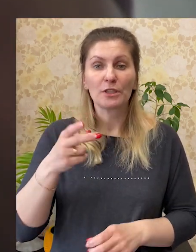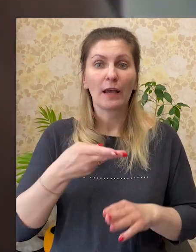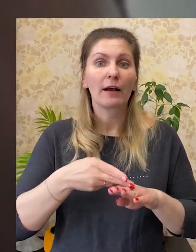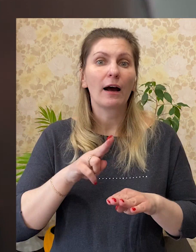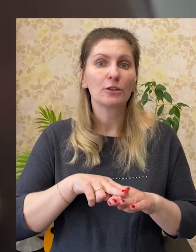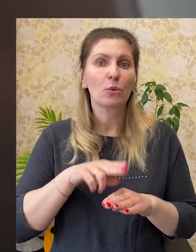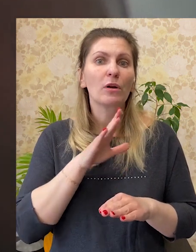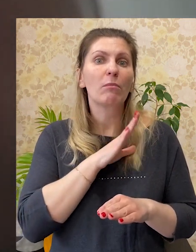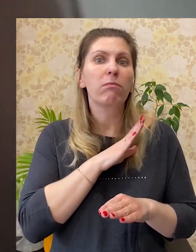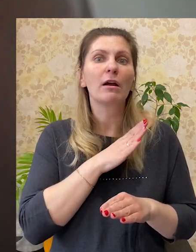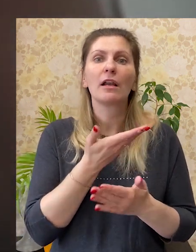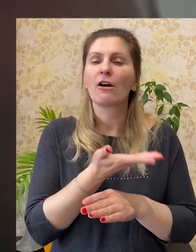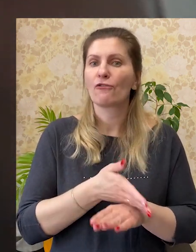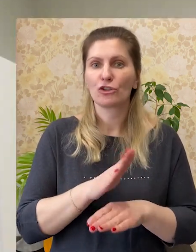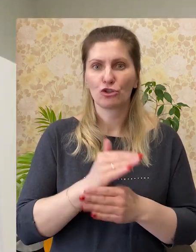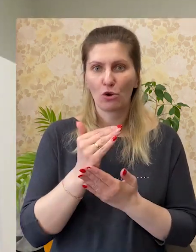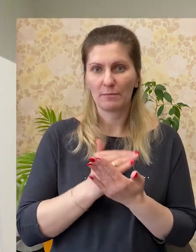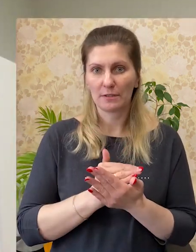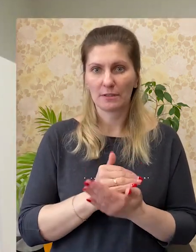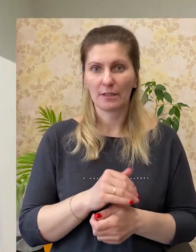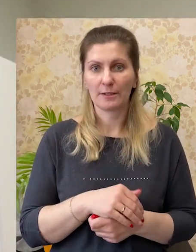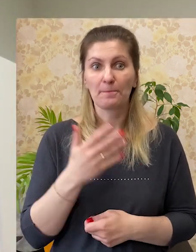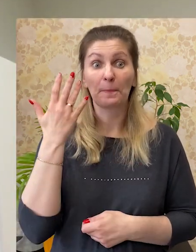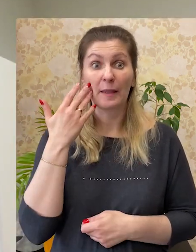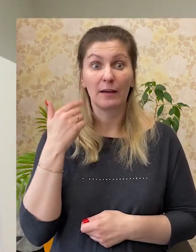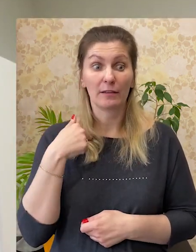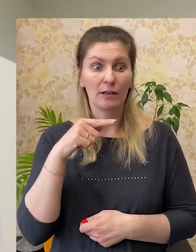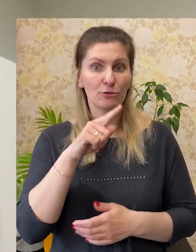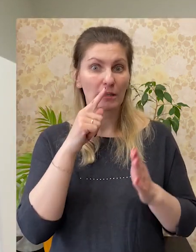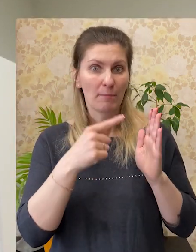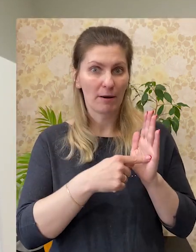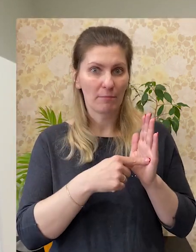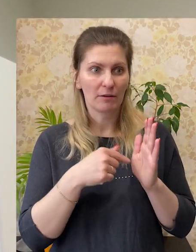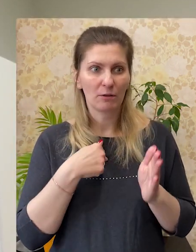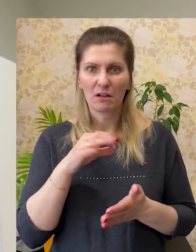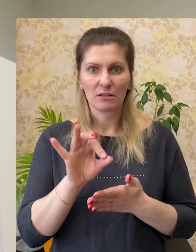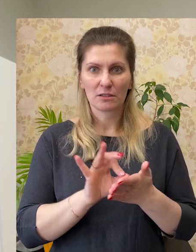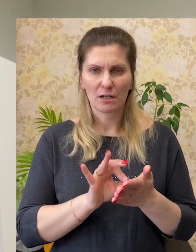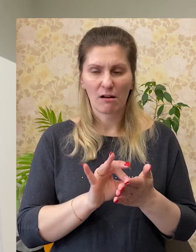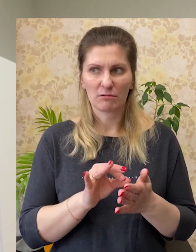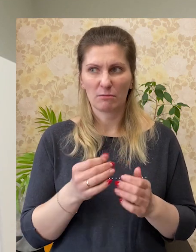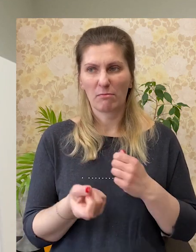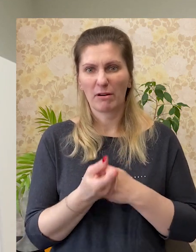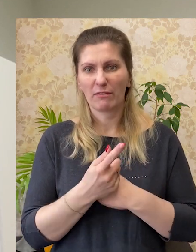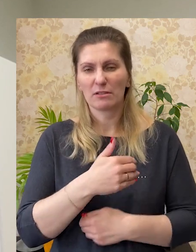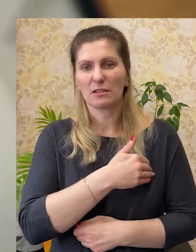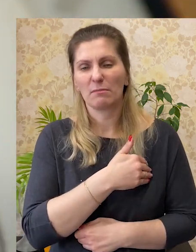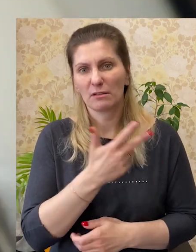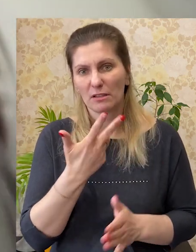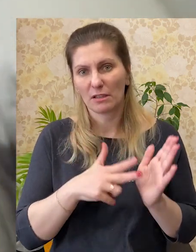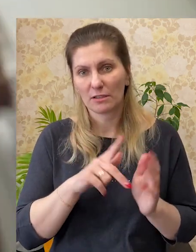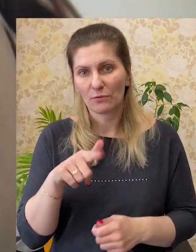которые в более тяжелом состоянии. Когда я сюда поступила, мне как-то сразу накрыло, мне стало не очень, у меня поднялась